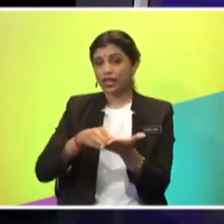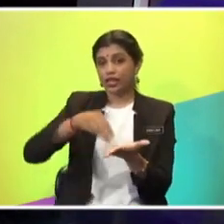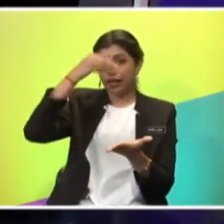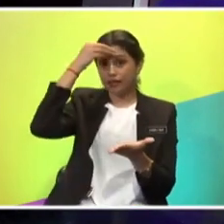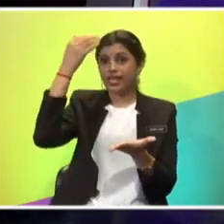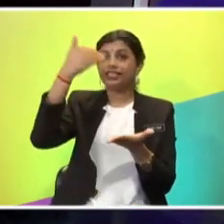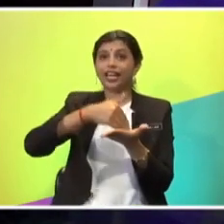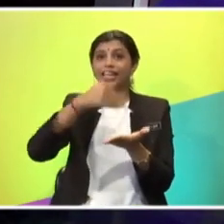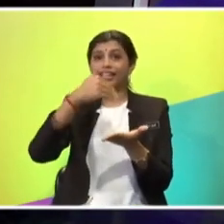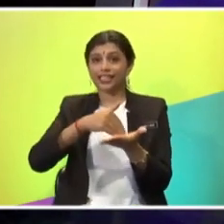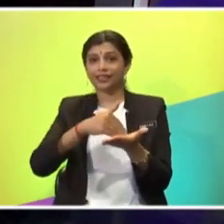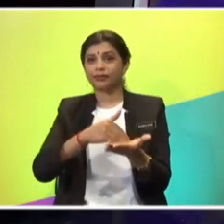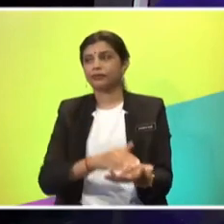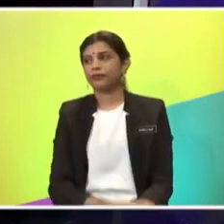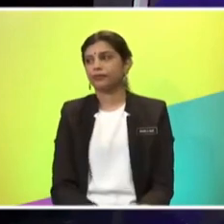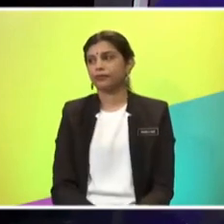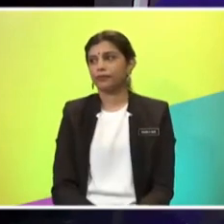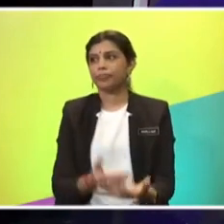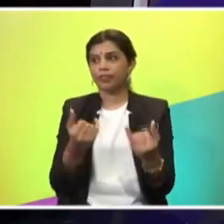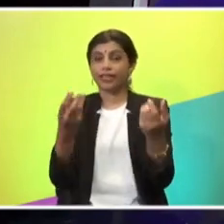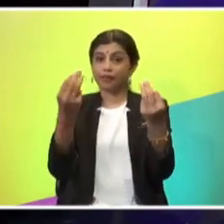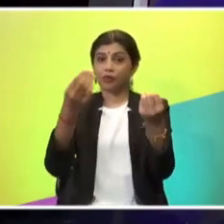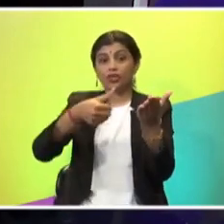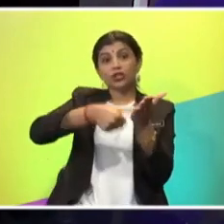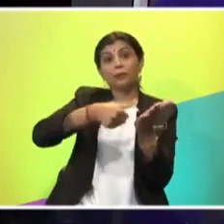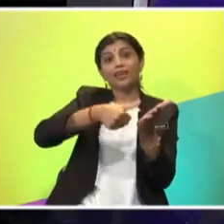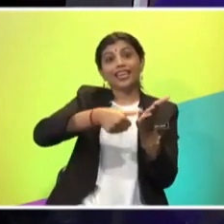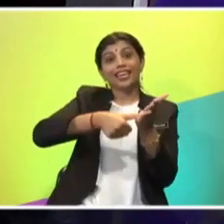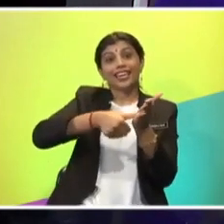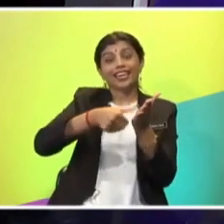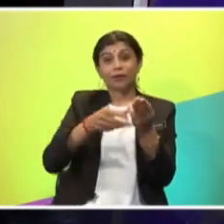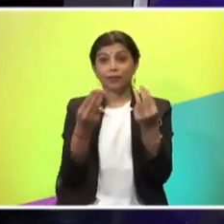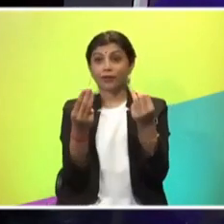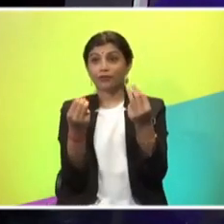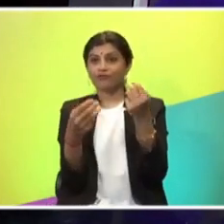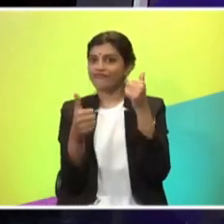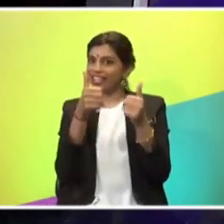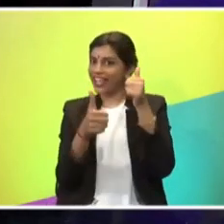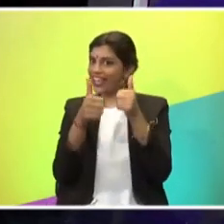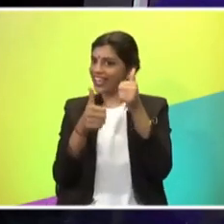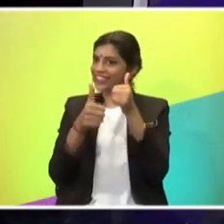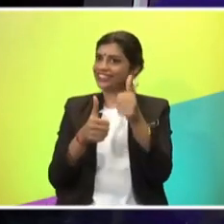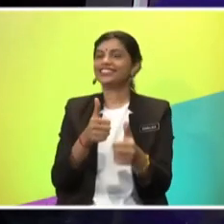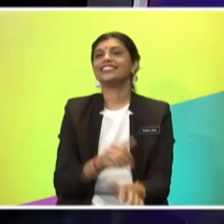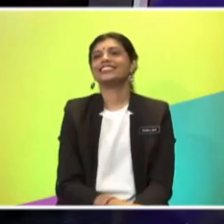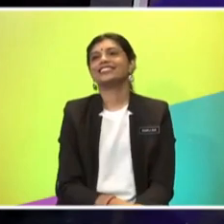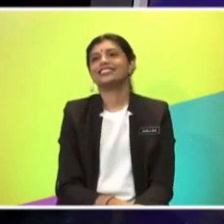dengan aktiviti shopping. Ini yang seronok ni kan. Okey.